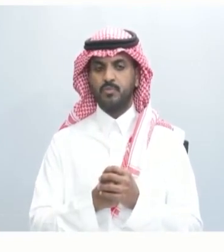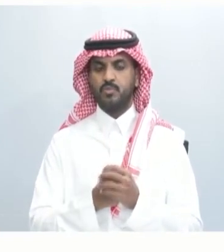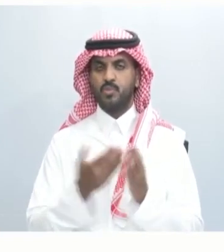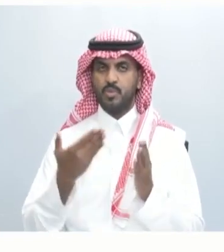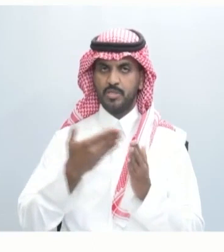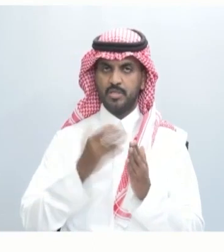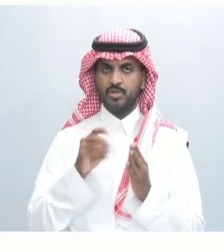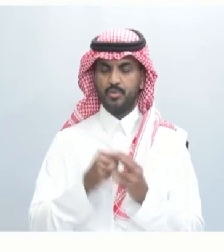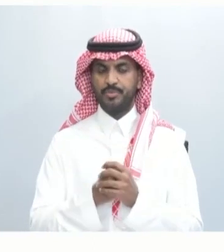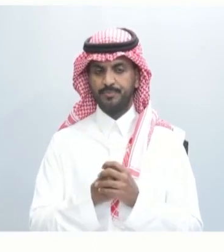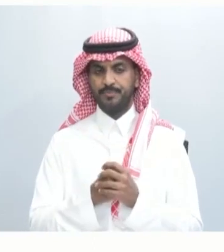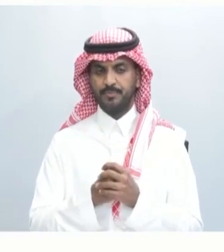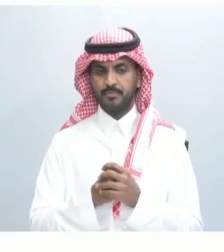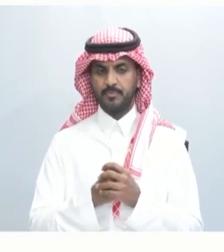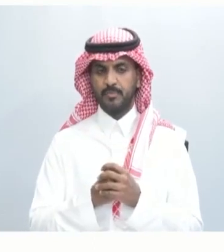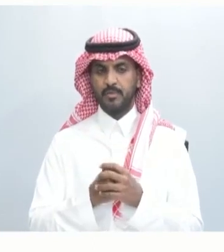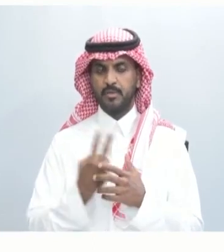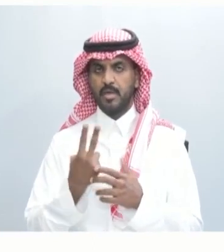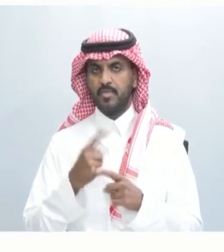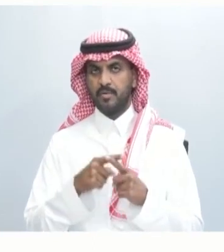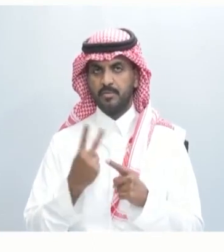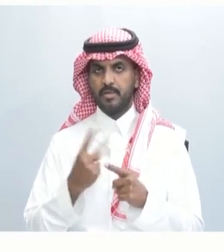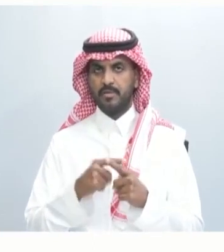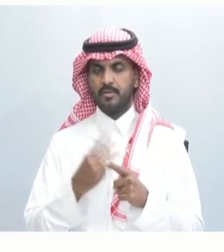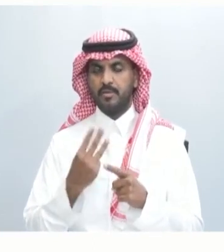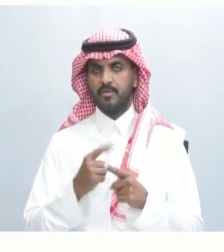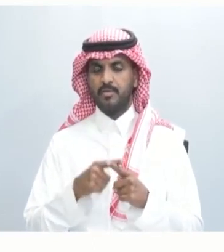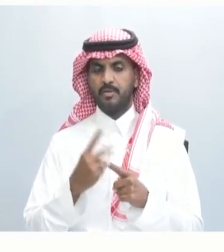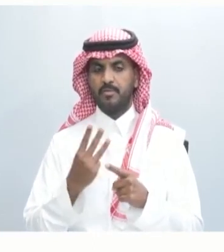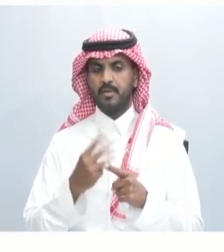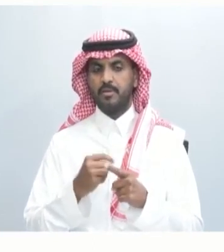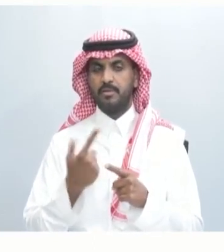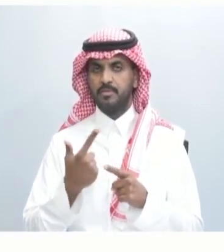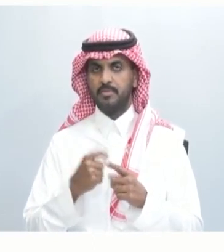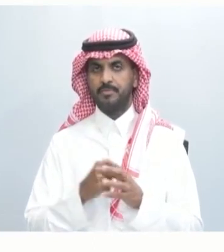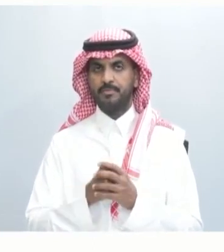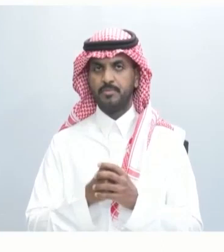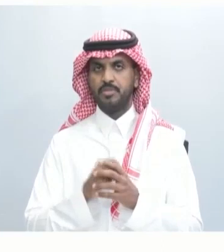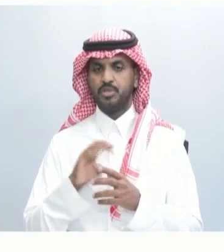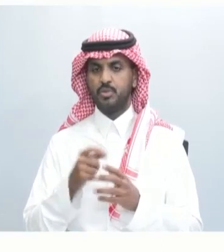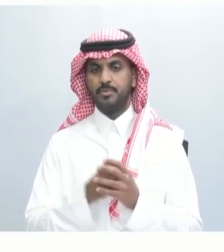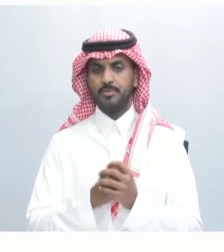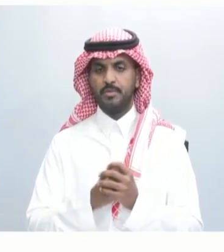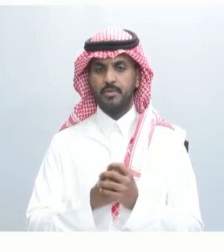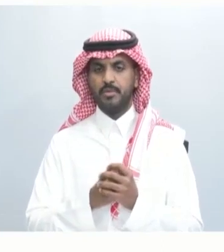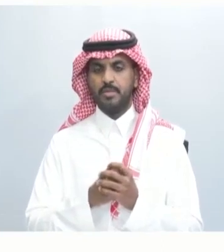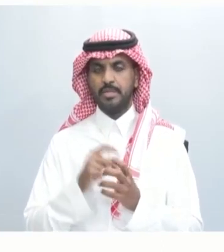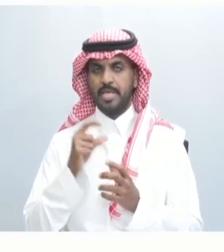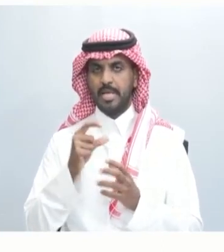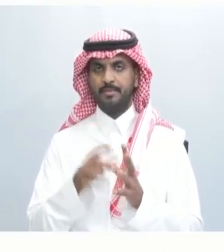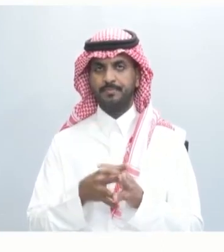للاجابه بارك الله فيكم وما هي اثنان ضرب اثنان ضرب ثلاثه ضرب ثلاثه ضرب سبعه اذا الاجابه هي الفقره